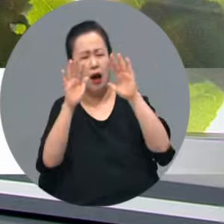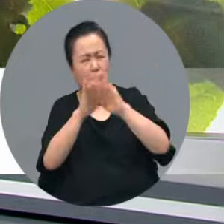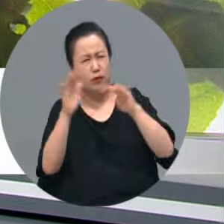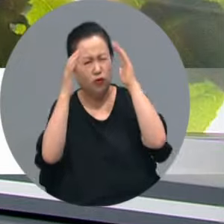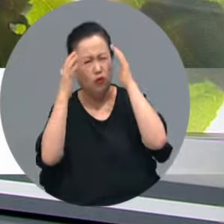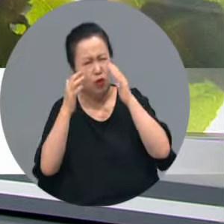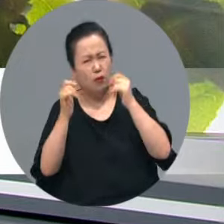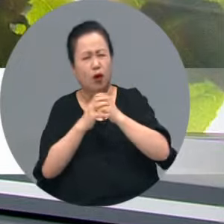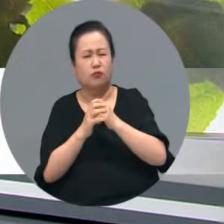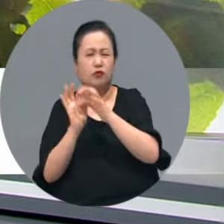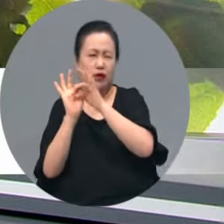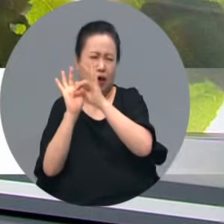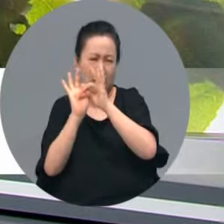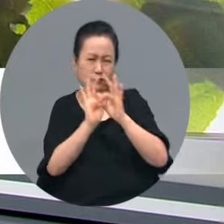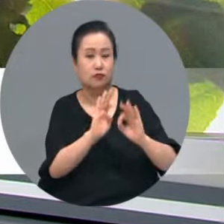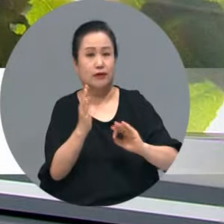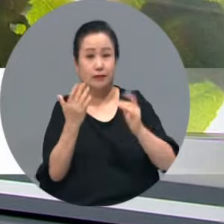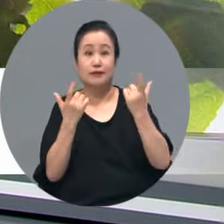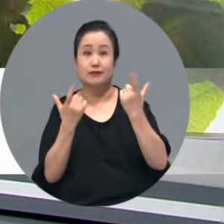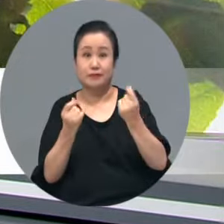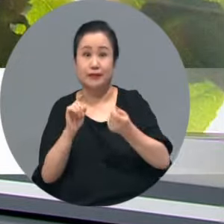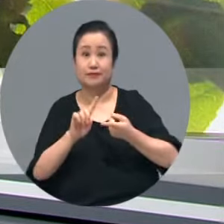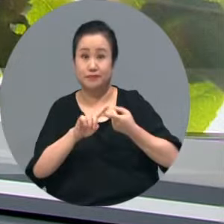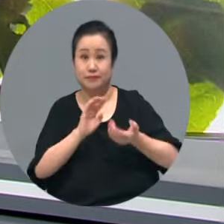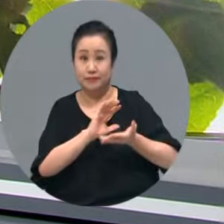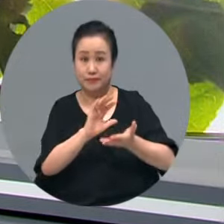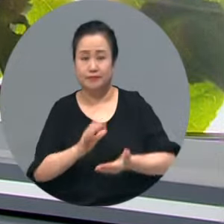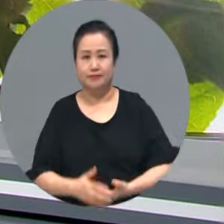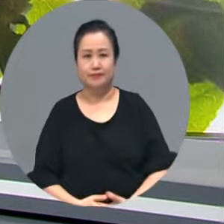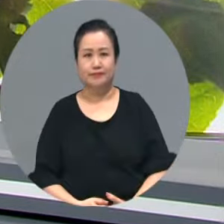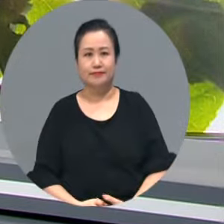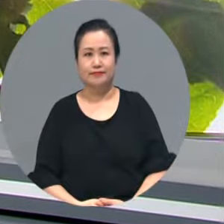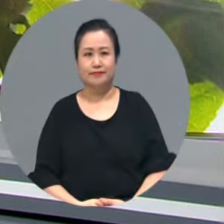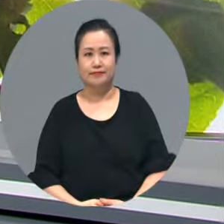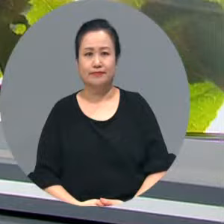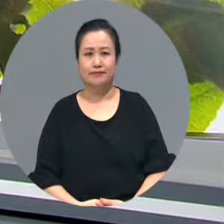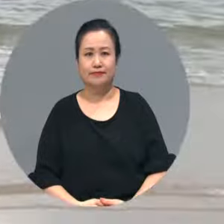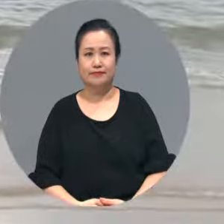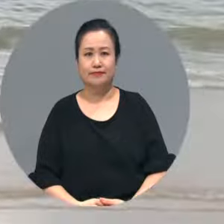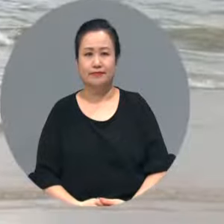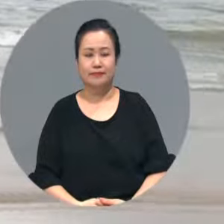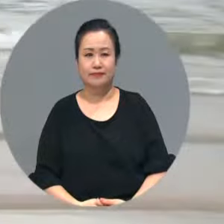열대야로 무더위가 이어질 전망입니다. 유태경 기자입니다.